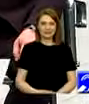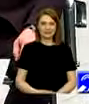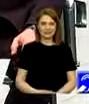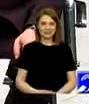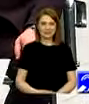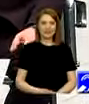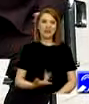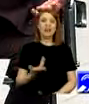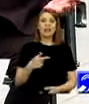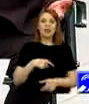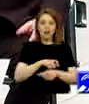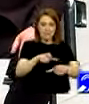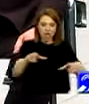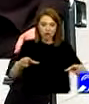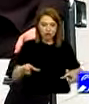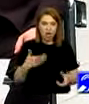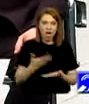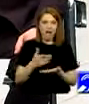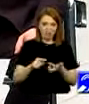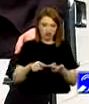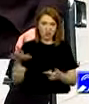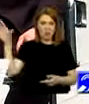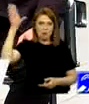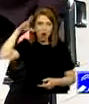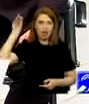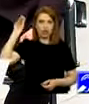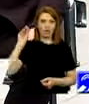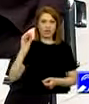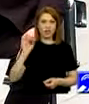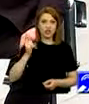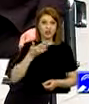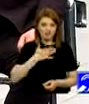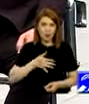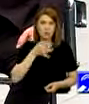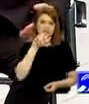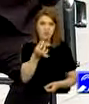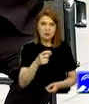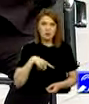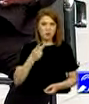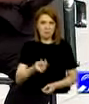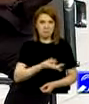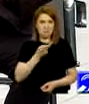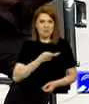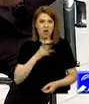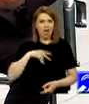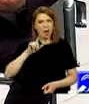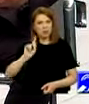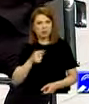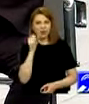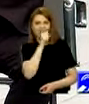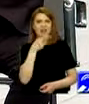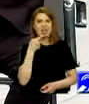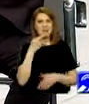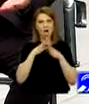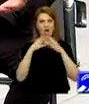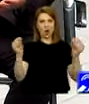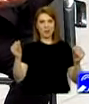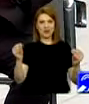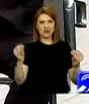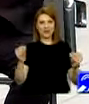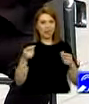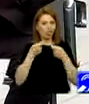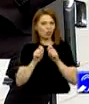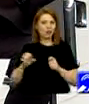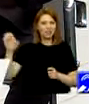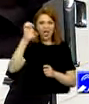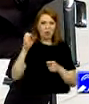În scenă a fost Moldova și vreau să vă spun că suntem mândri pentru că am putut cânta în limba română. Toată